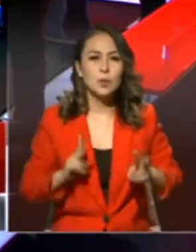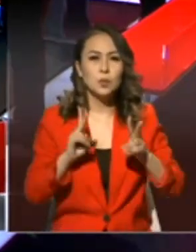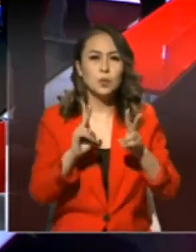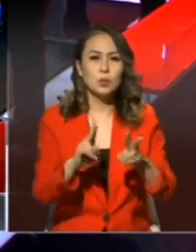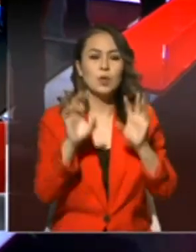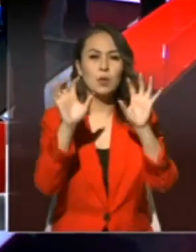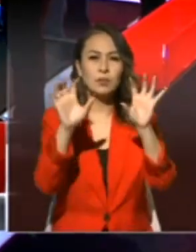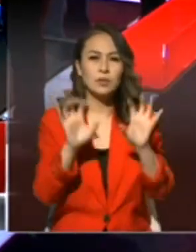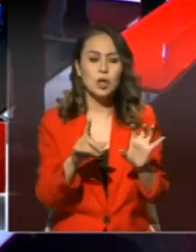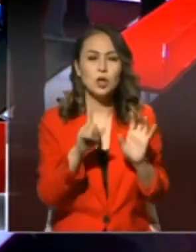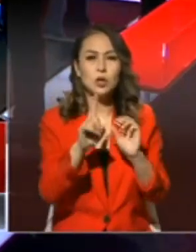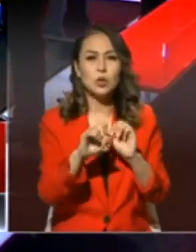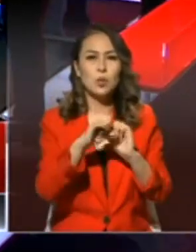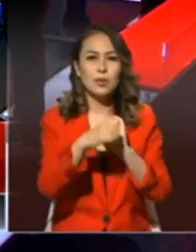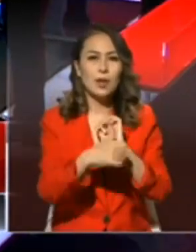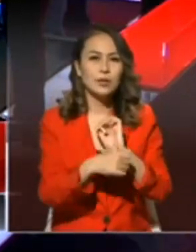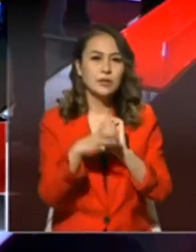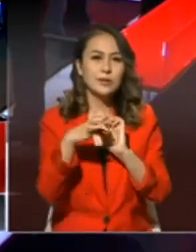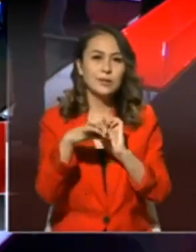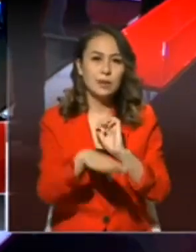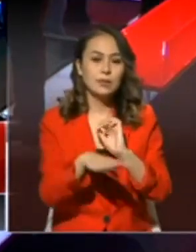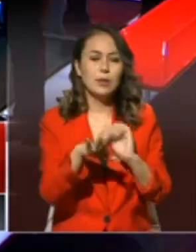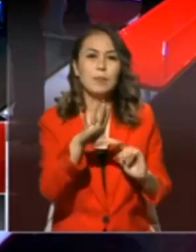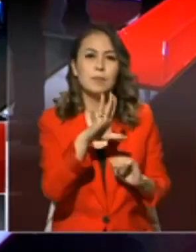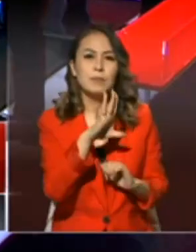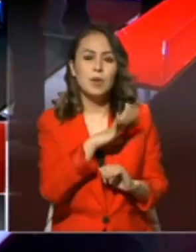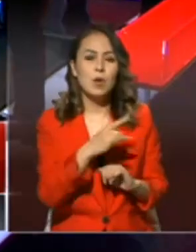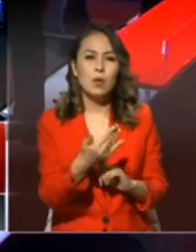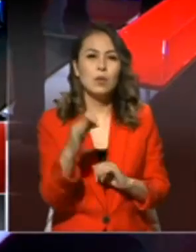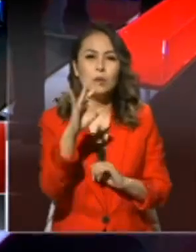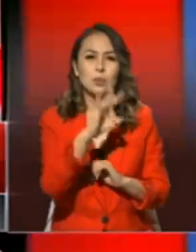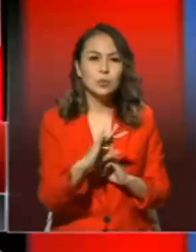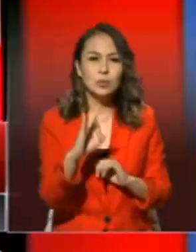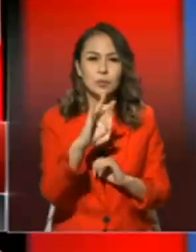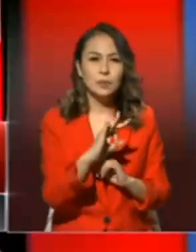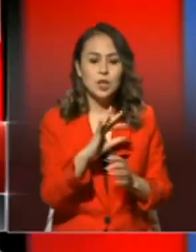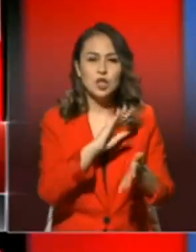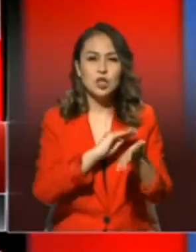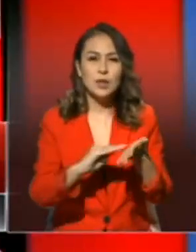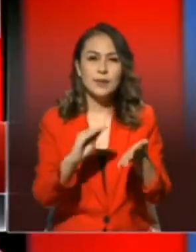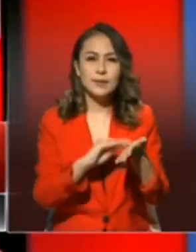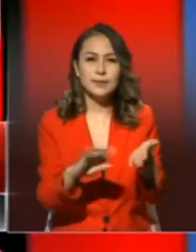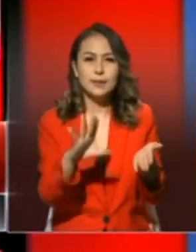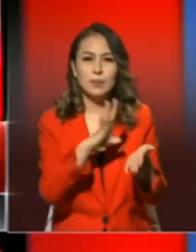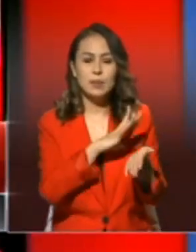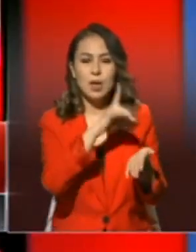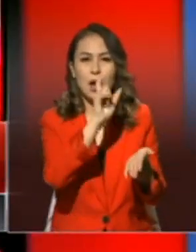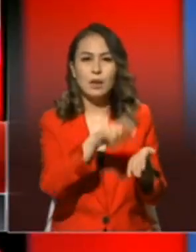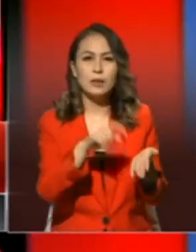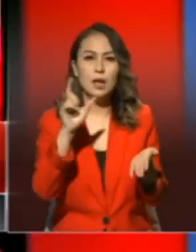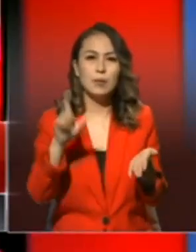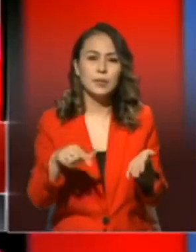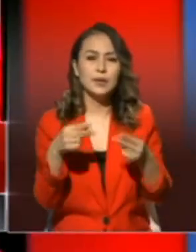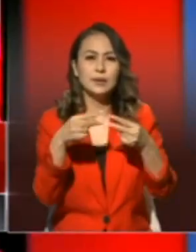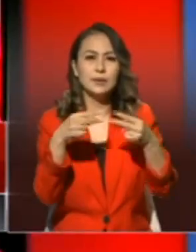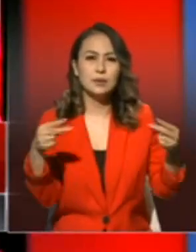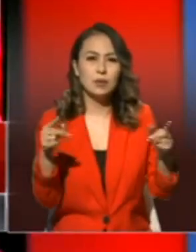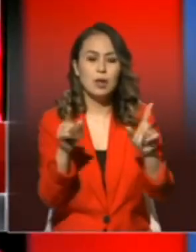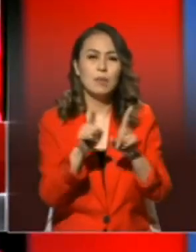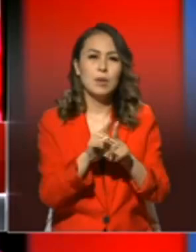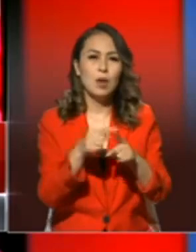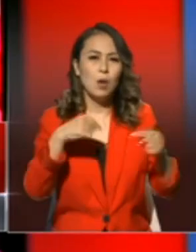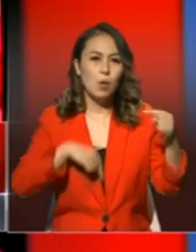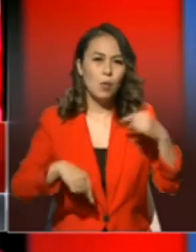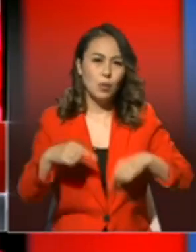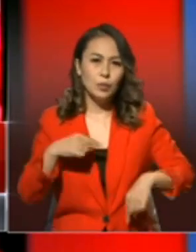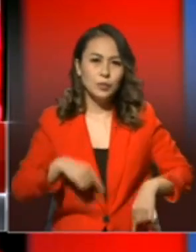кодексінде 116 статьяда да бұл туралы жазылған. Адамның денесін, адамның органдарын